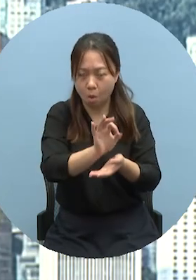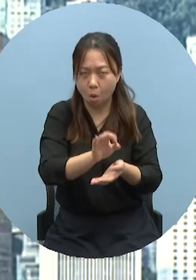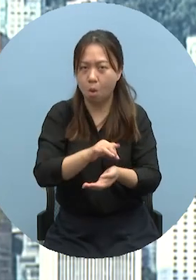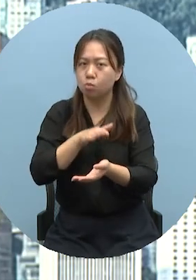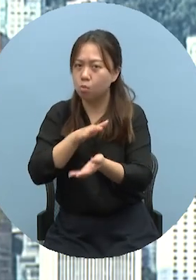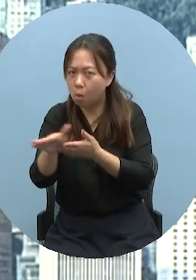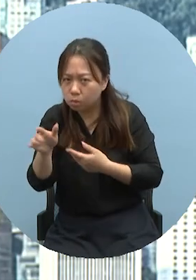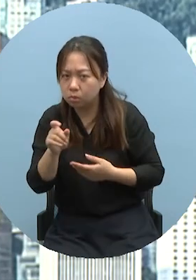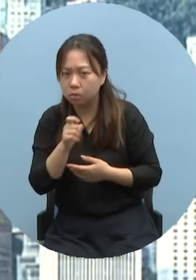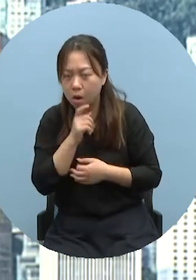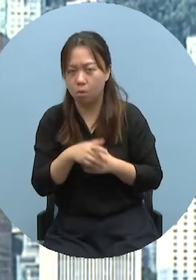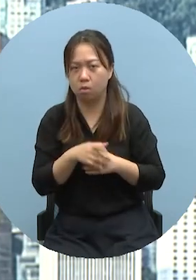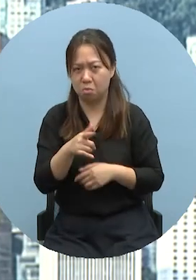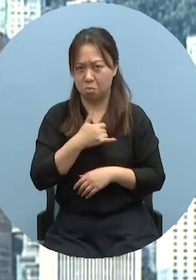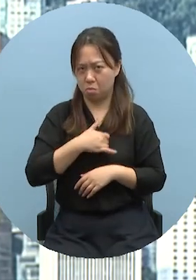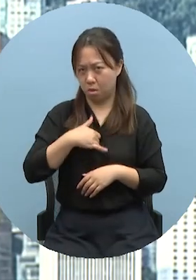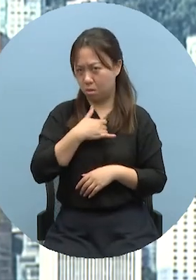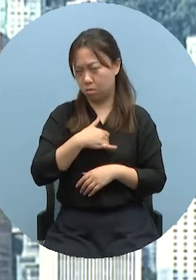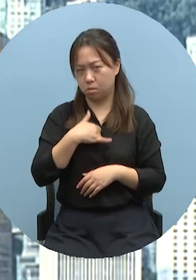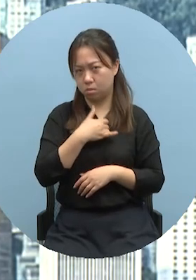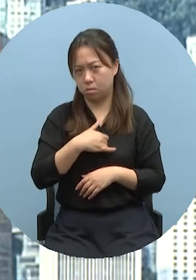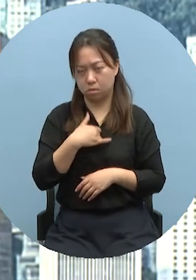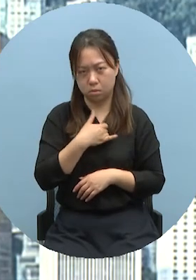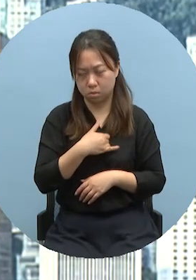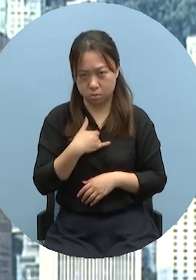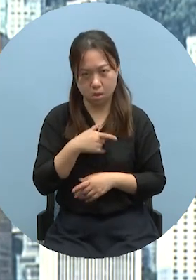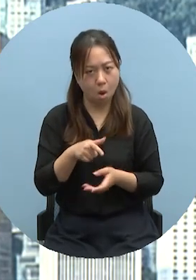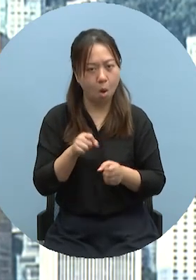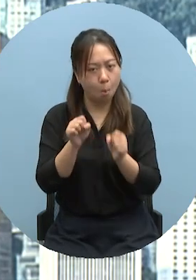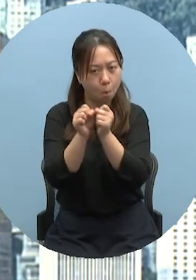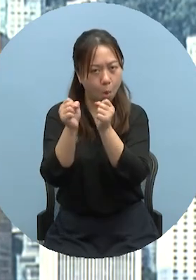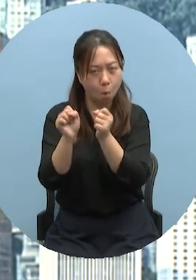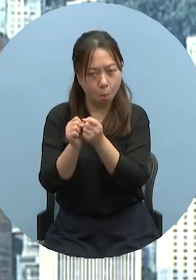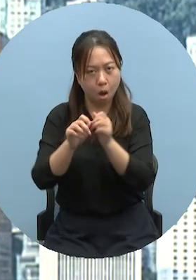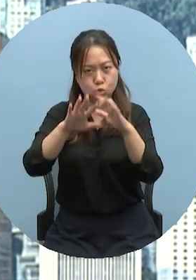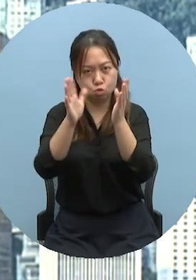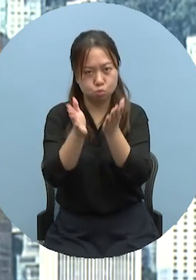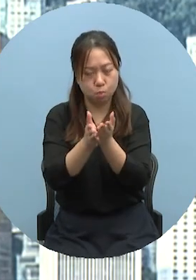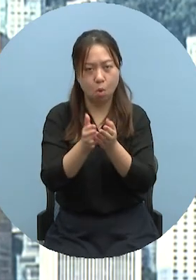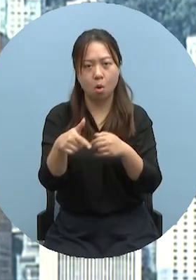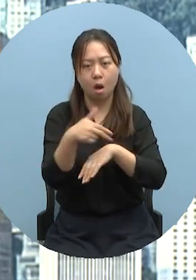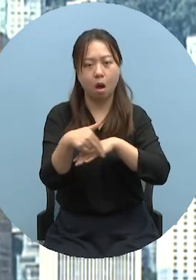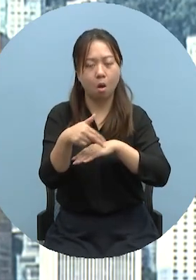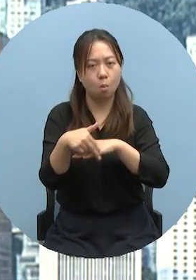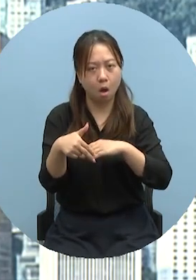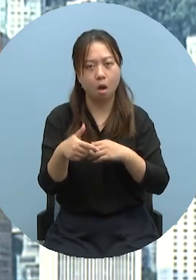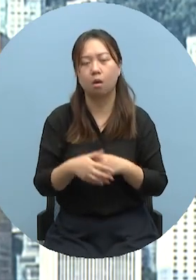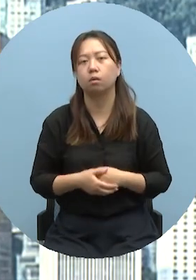嘅，這個係非常可疑嘅一個破壞整個系統嘅一個行徑